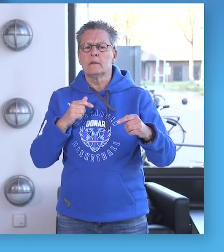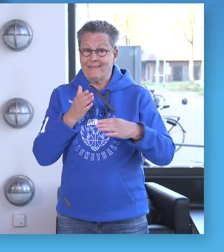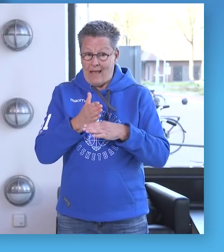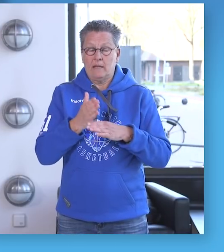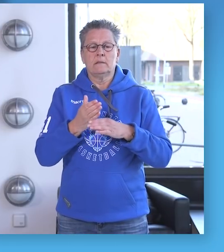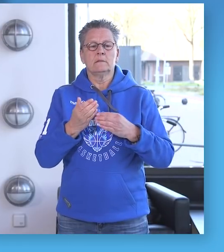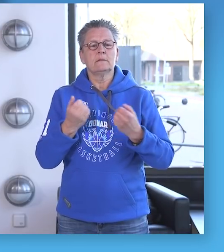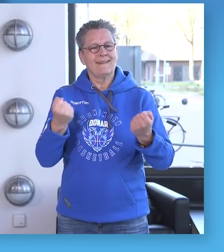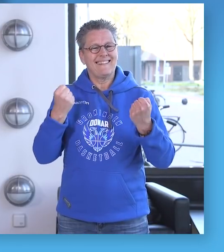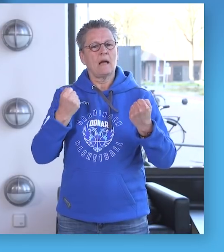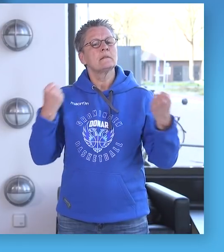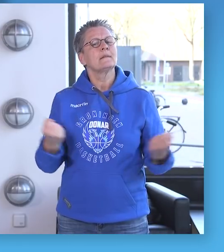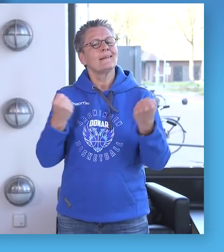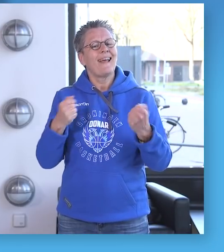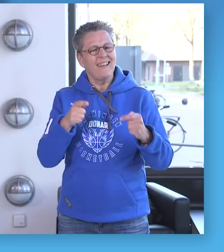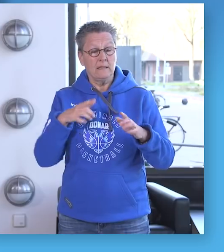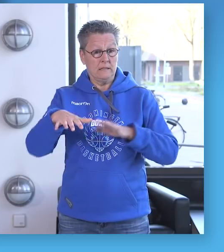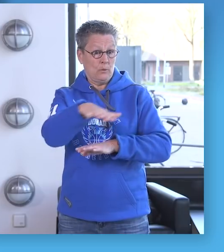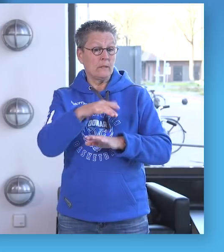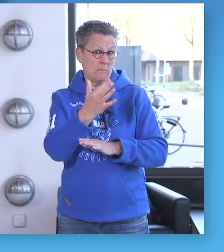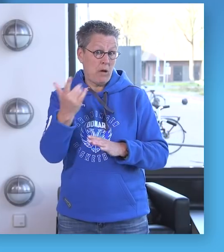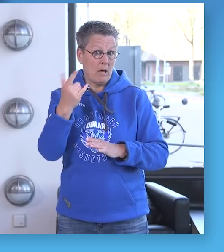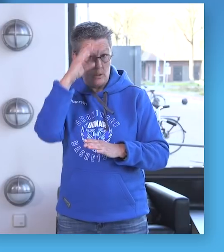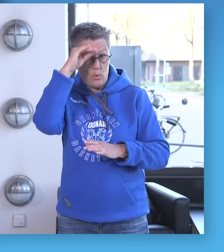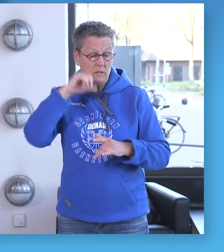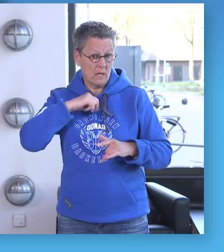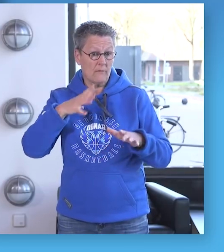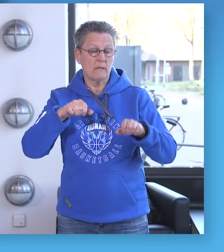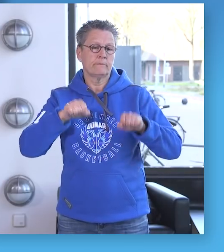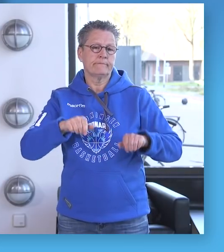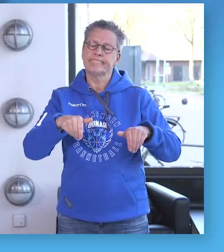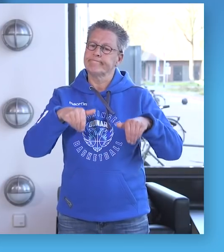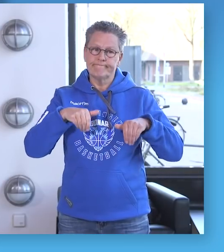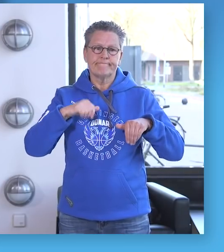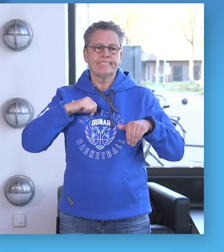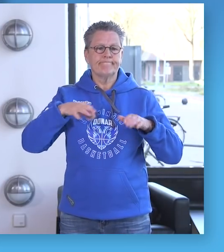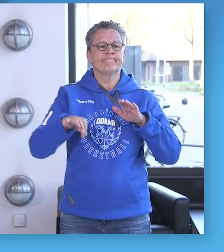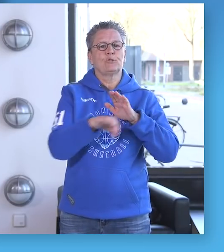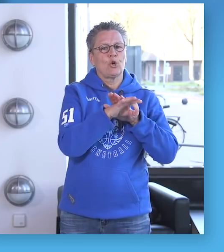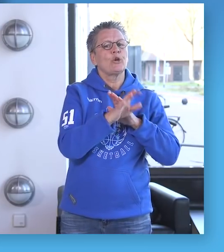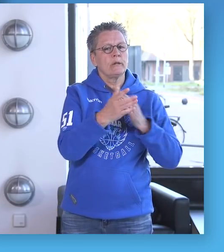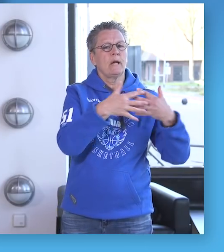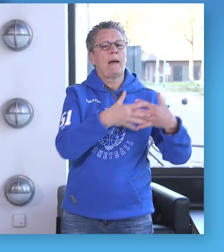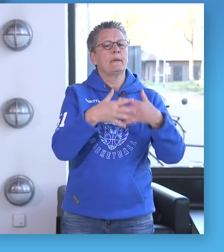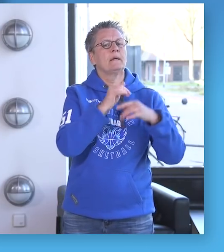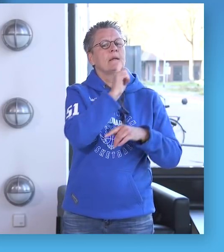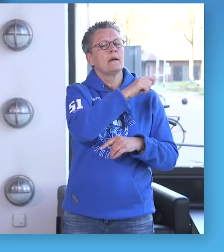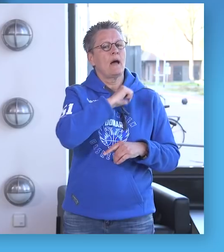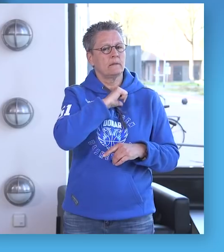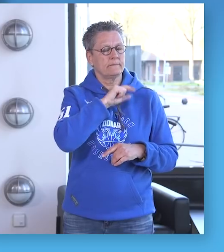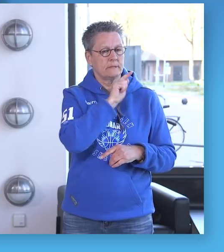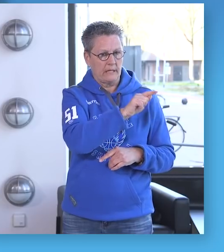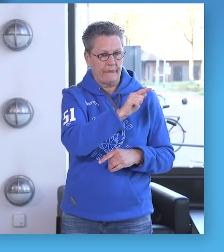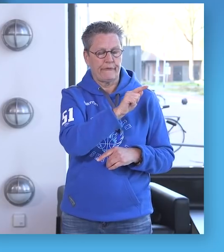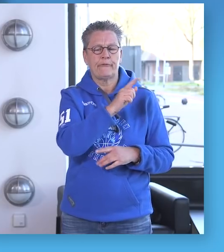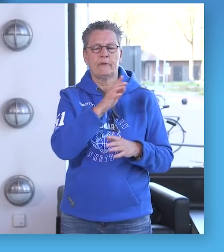was eigenlijk al een situatie dat een paar jongens al de beslissing hadden genomen om terug te gaan naar Amerika. En dat was ook een